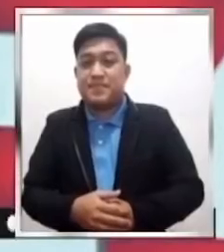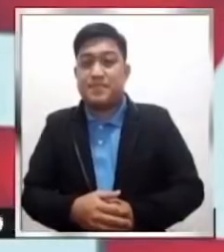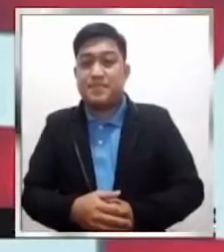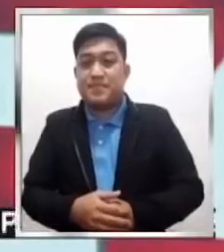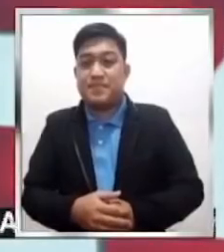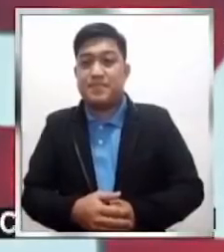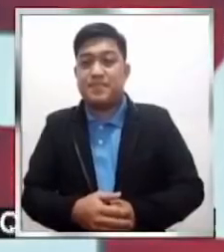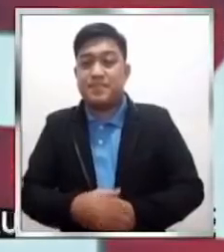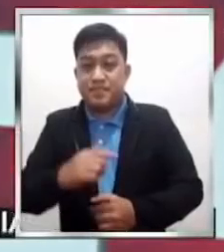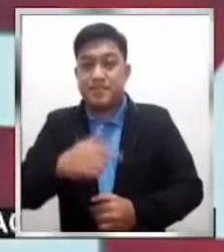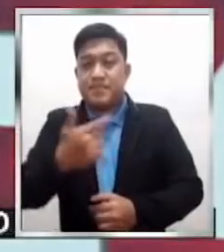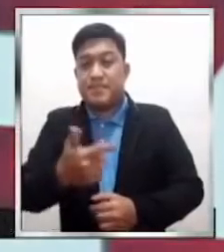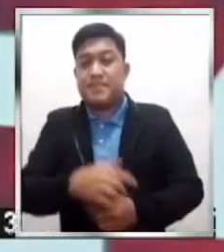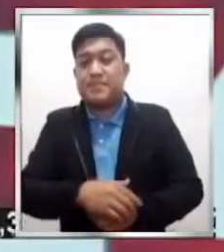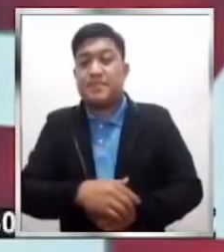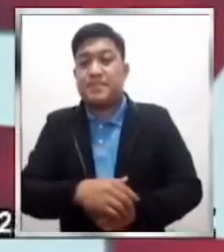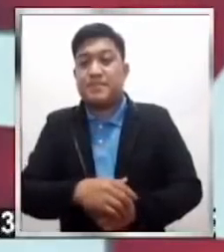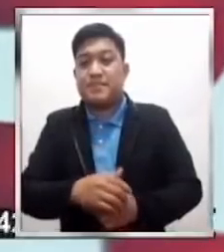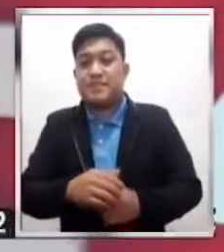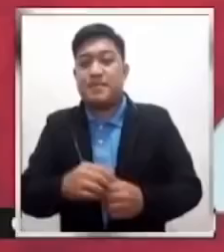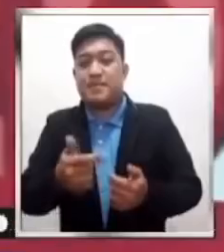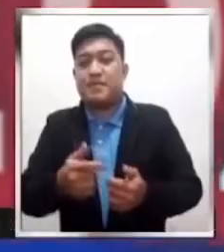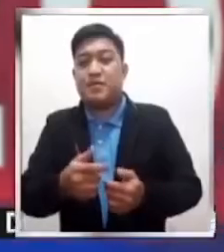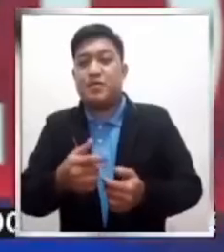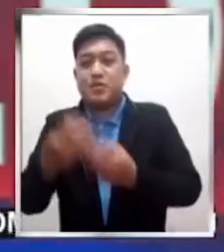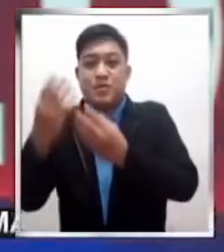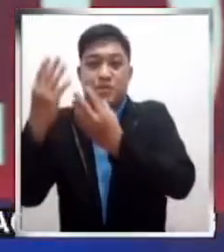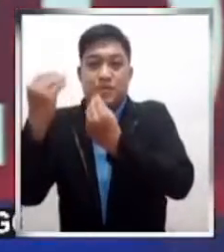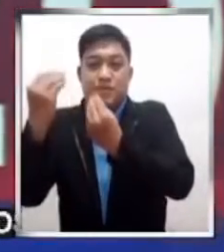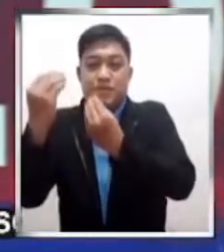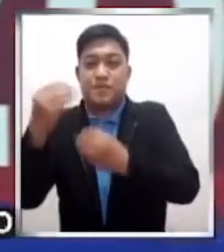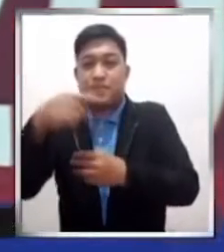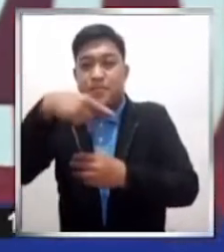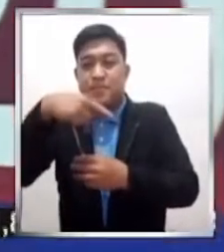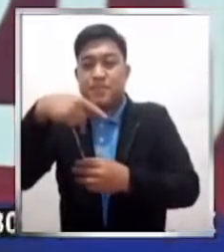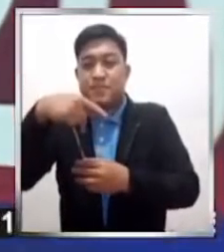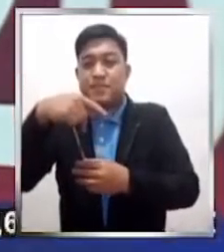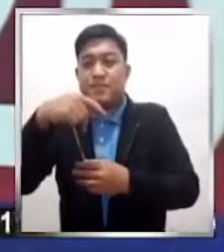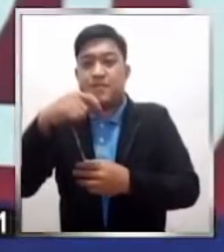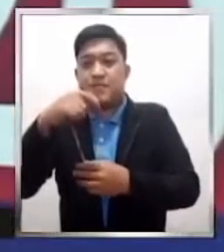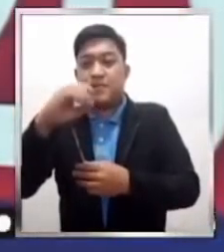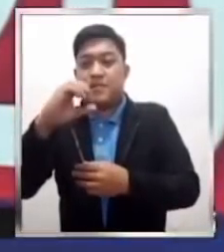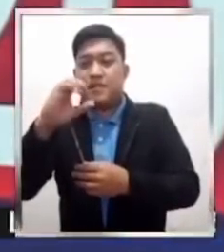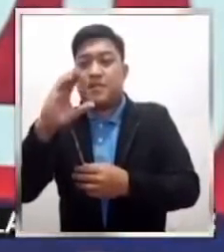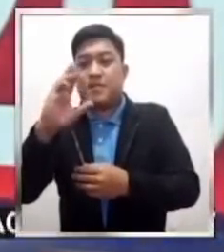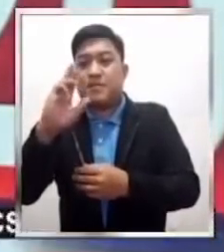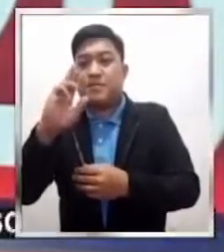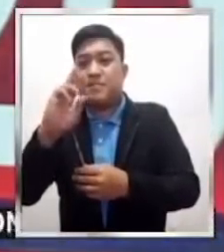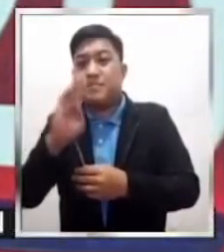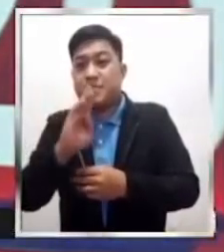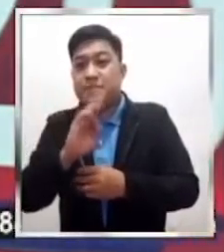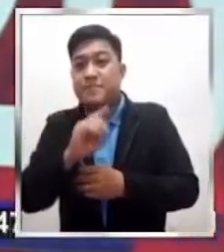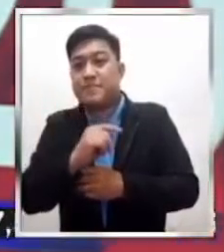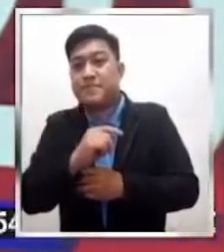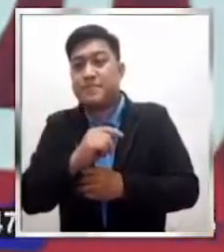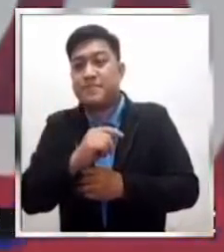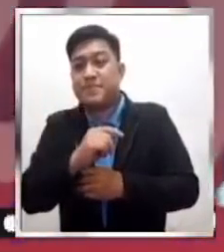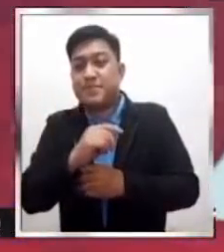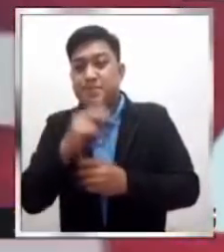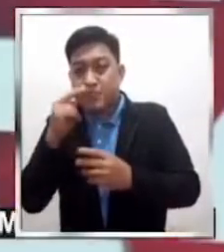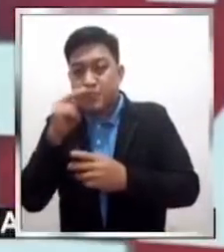Samantala, kumustahin natin ang latest sa PPCRB na kasalukuyan pong tinututukan ni Jamie Santos.